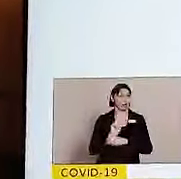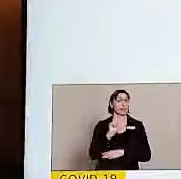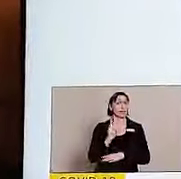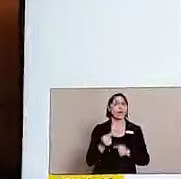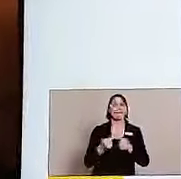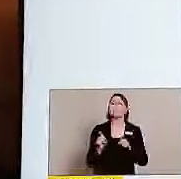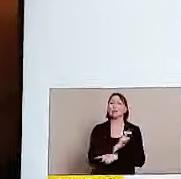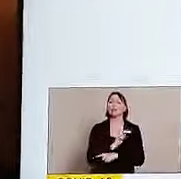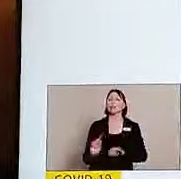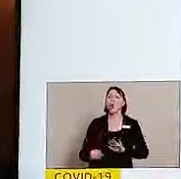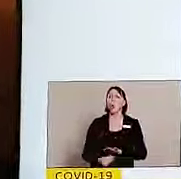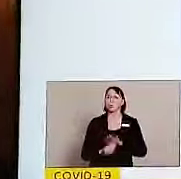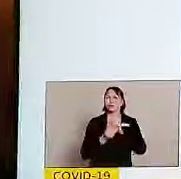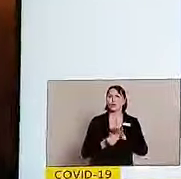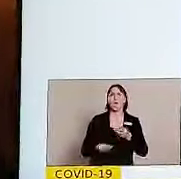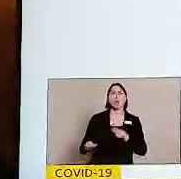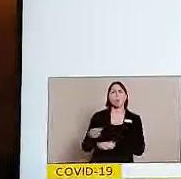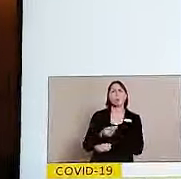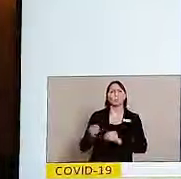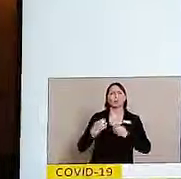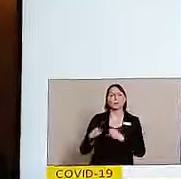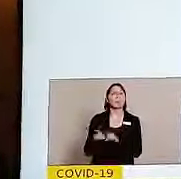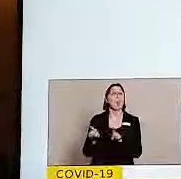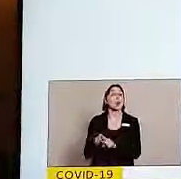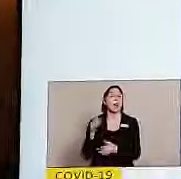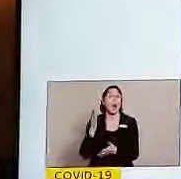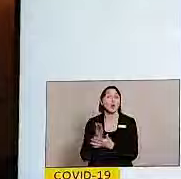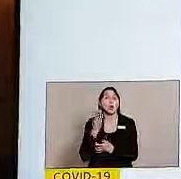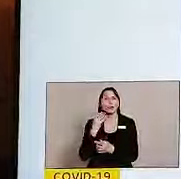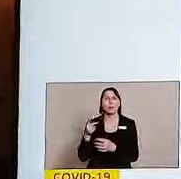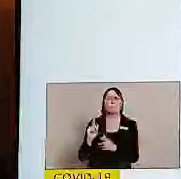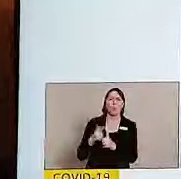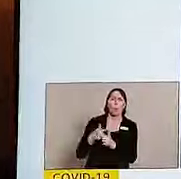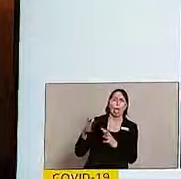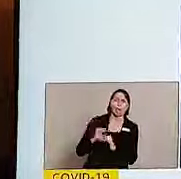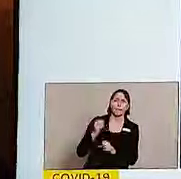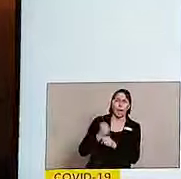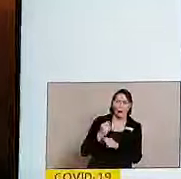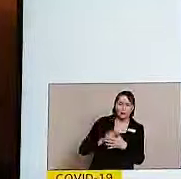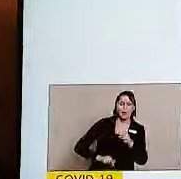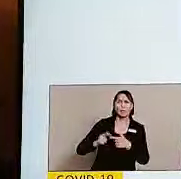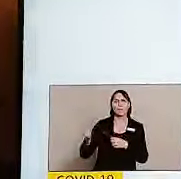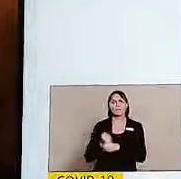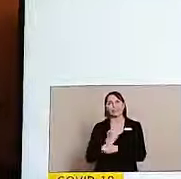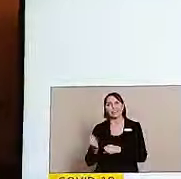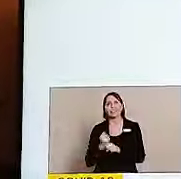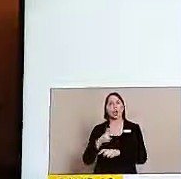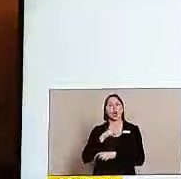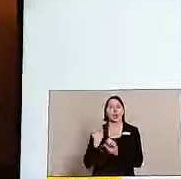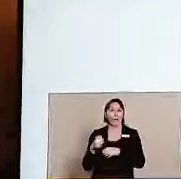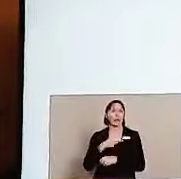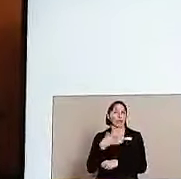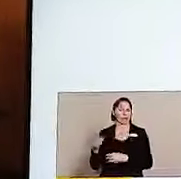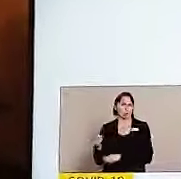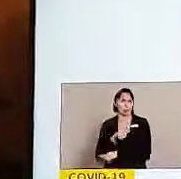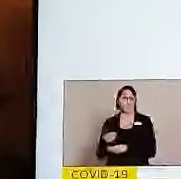على أنه يتم أكثر حماية من هذا الوباء وارتفاع عدد المصابين الذي